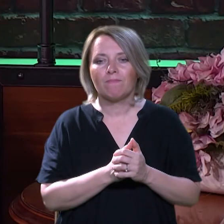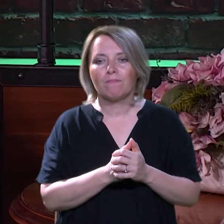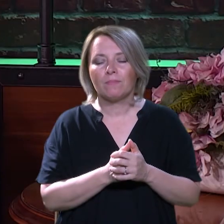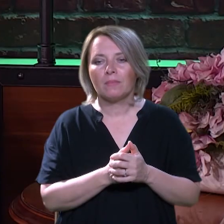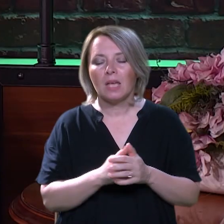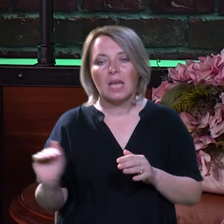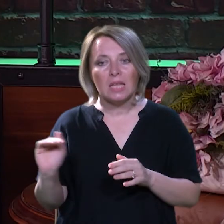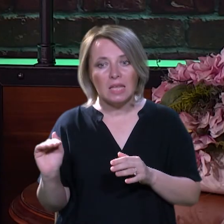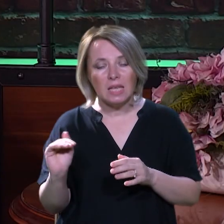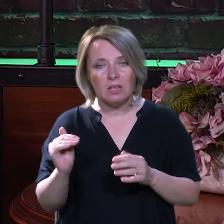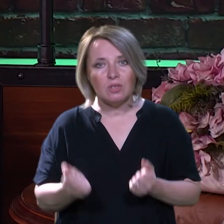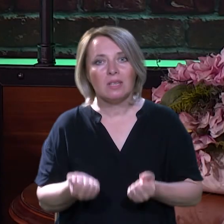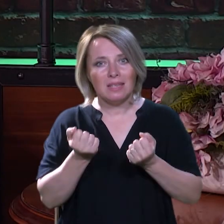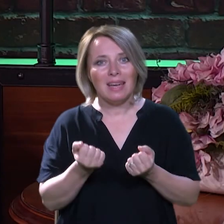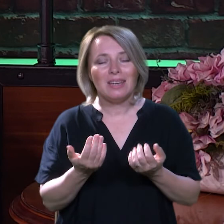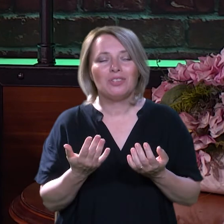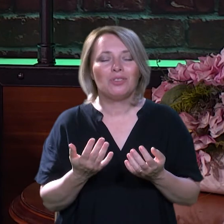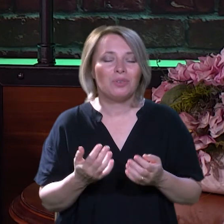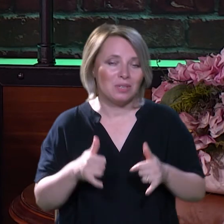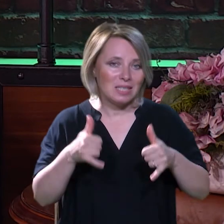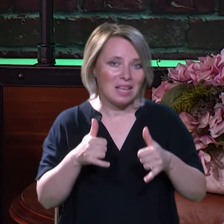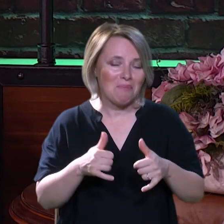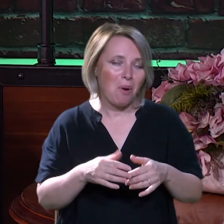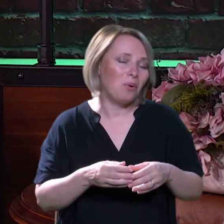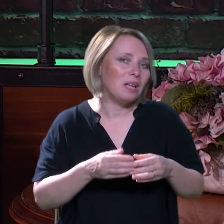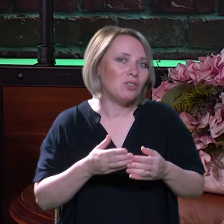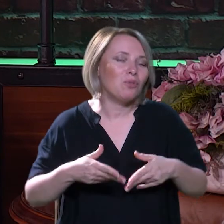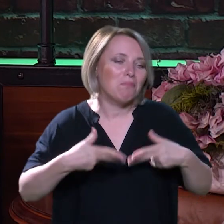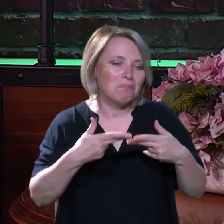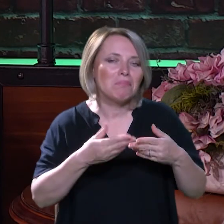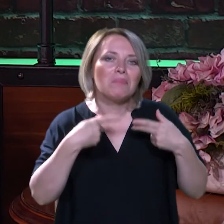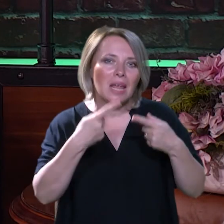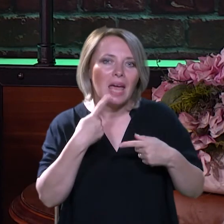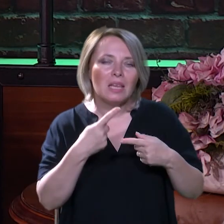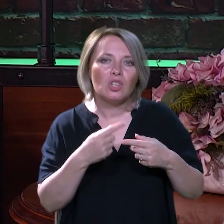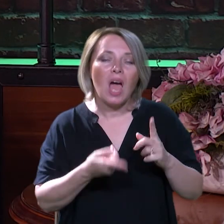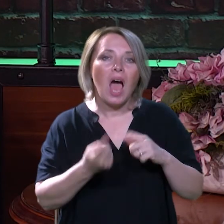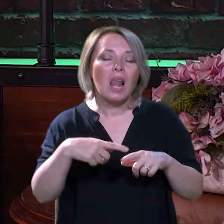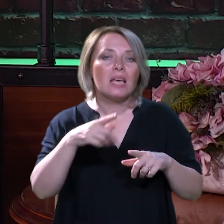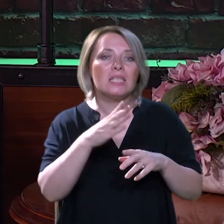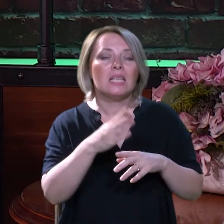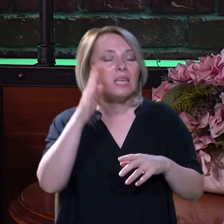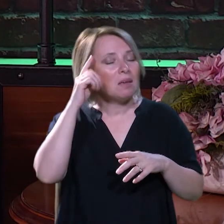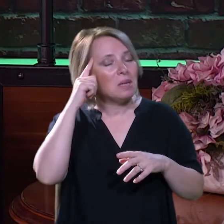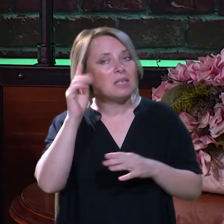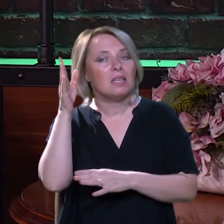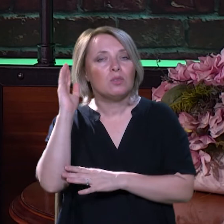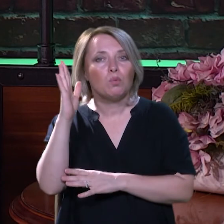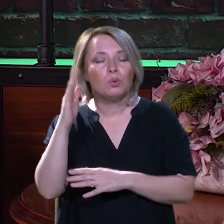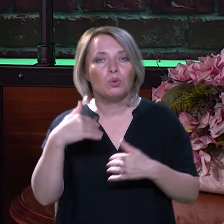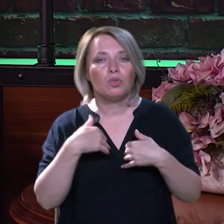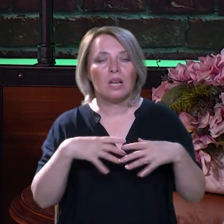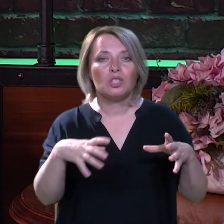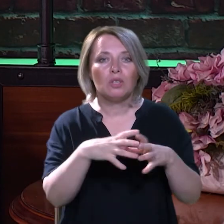Pa dječici teško da mogu nešto sad konkretno poručiti, ali za njih smatram da su u budućnosti naše zajednice